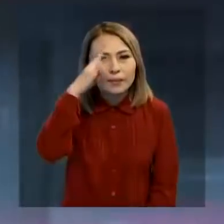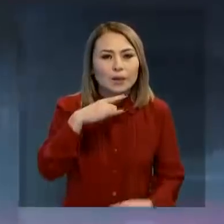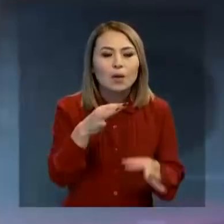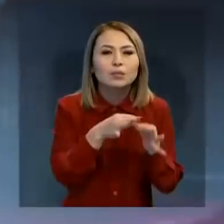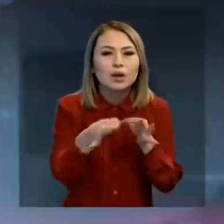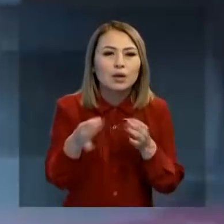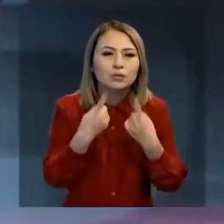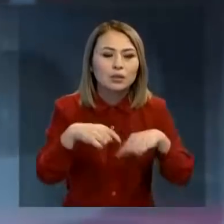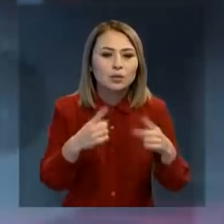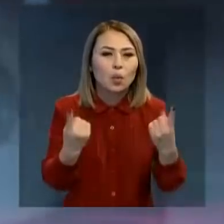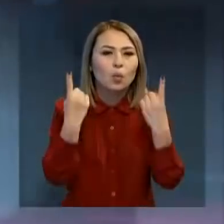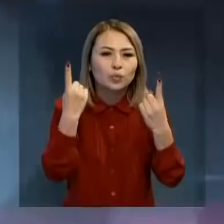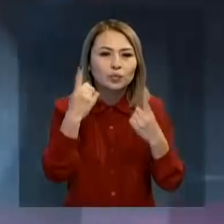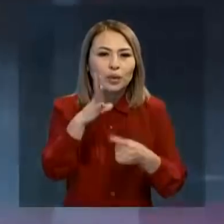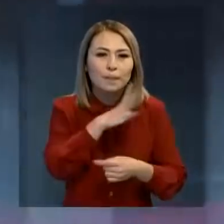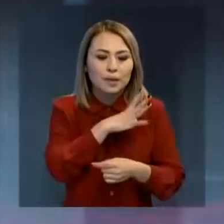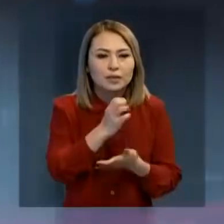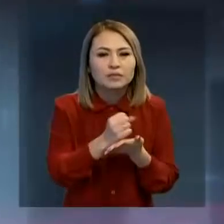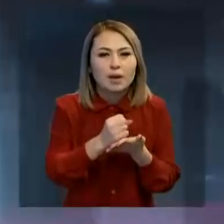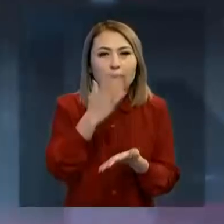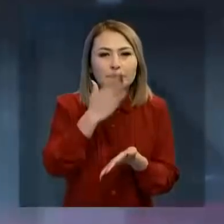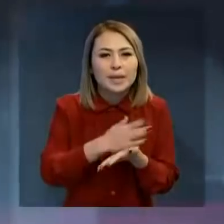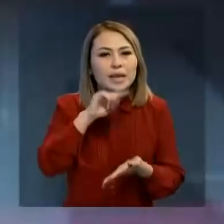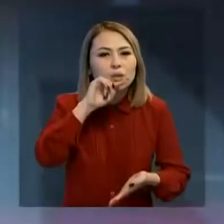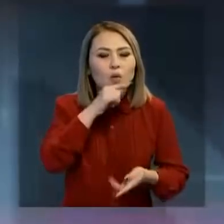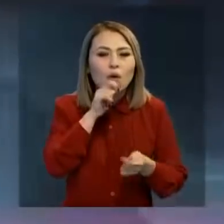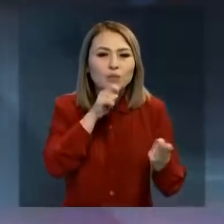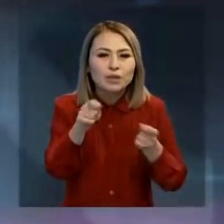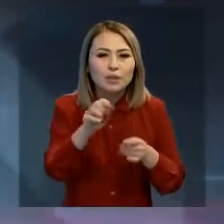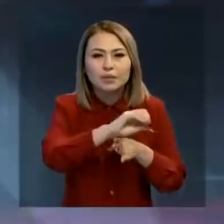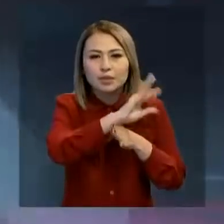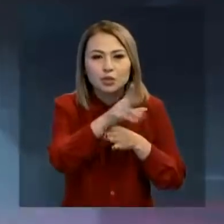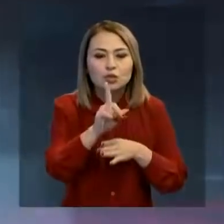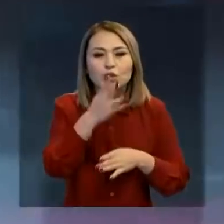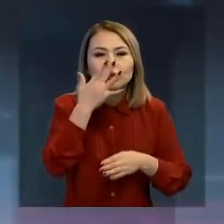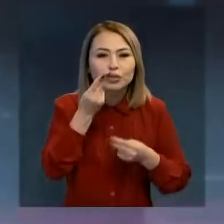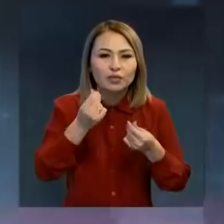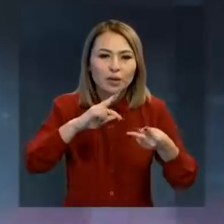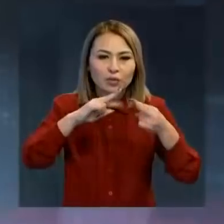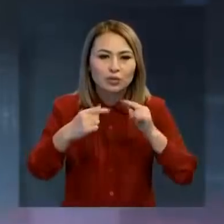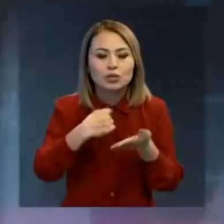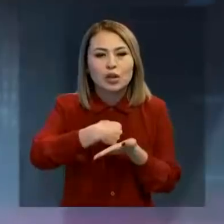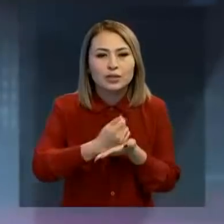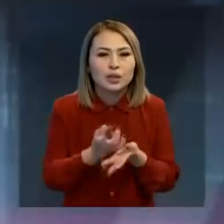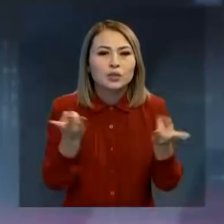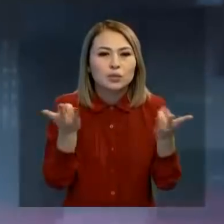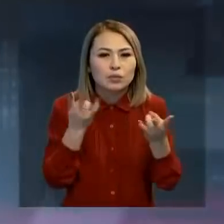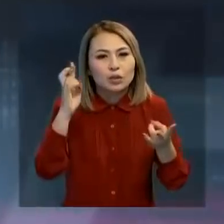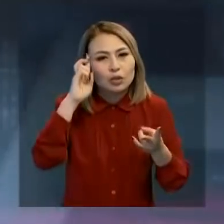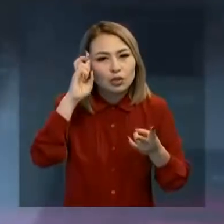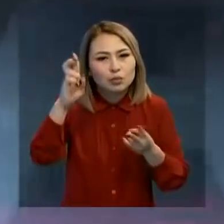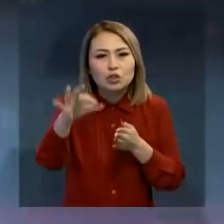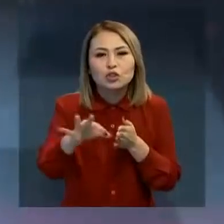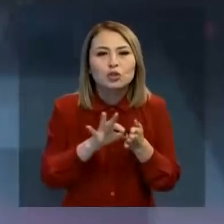Қазақстанда ауқымды дағдарысты еңсеруге жетерлік қор бар, бірақ экономикалық қауіпсіздікті қамтамасыз ету үшін ұлттық валютаны тұрақтандыру